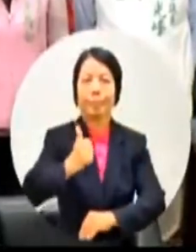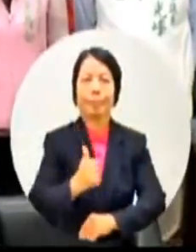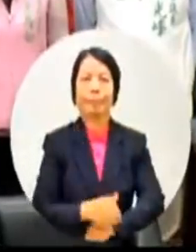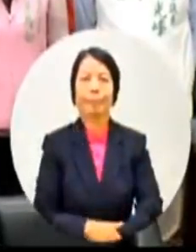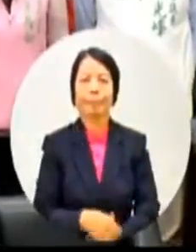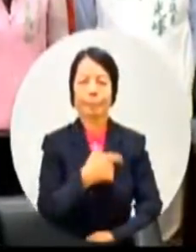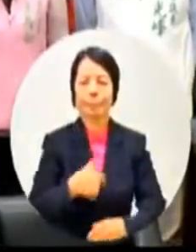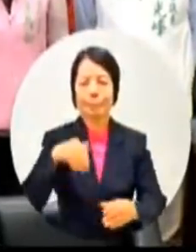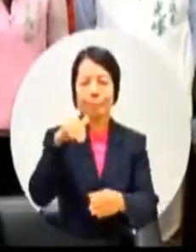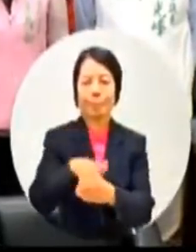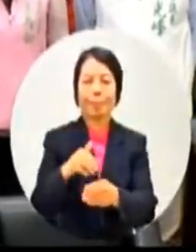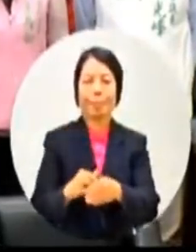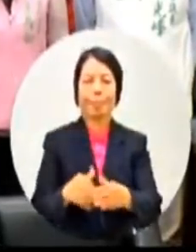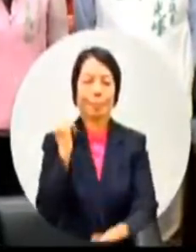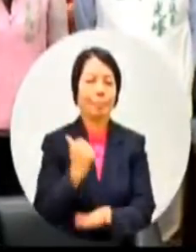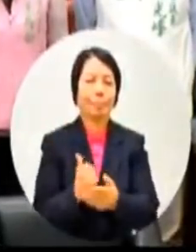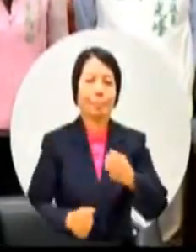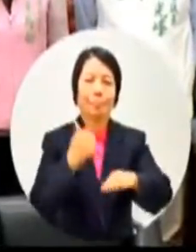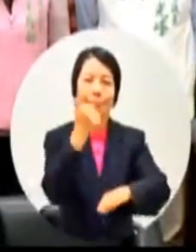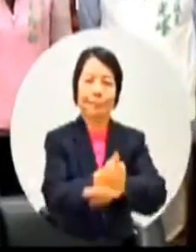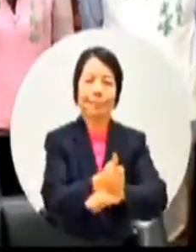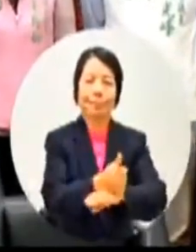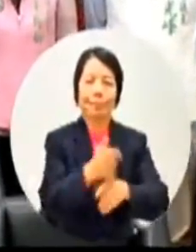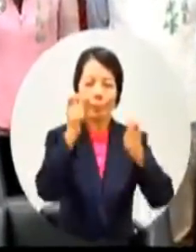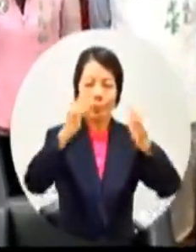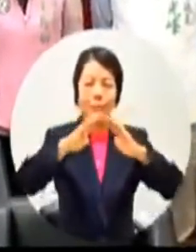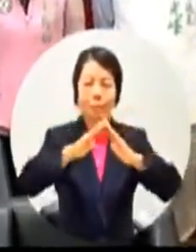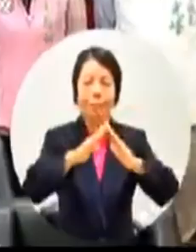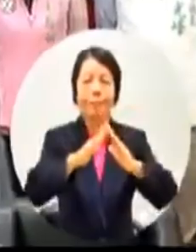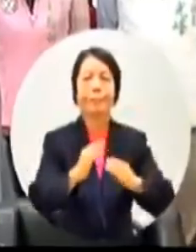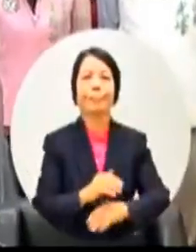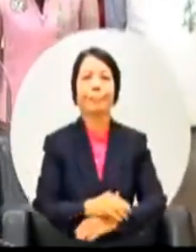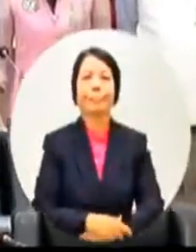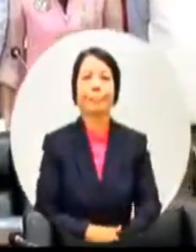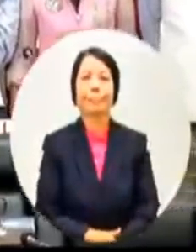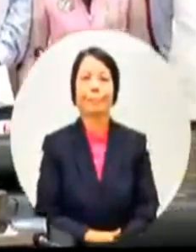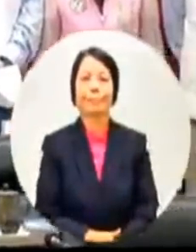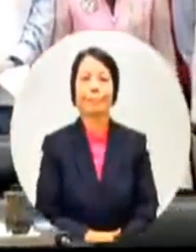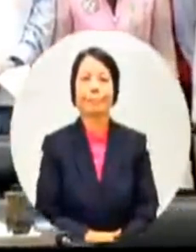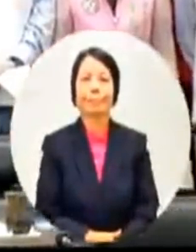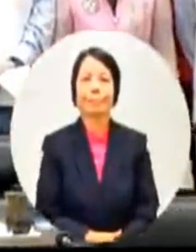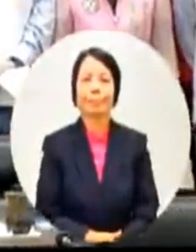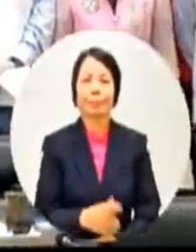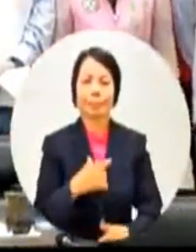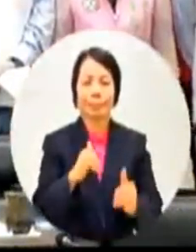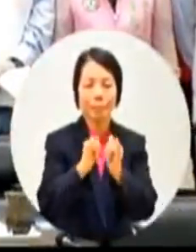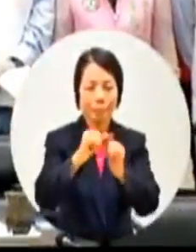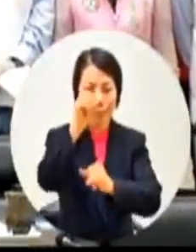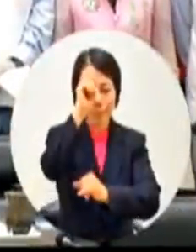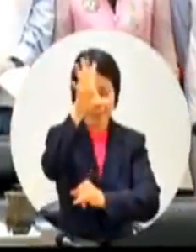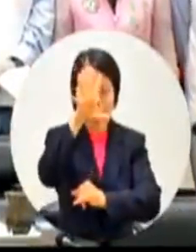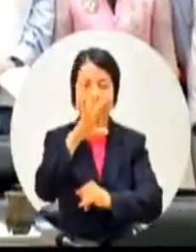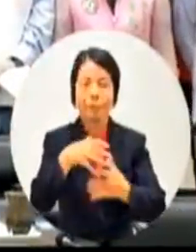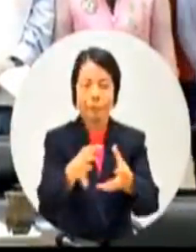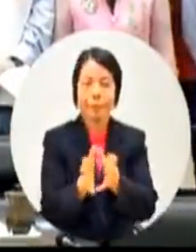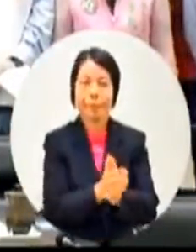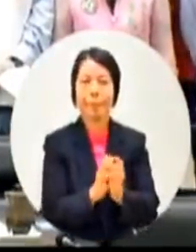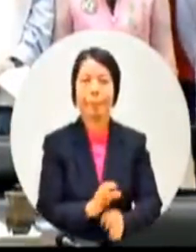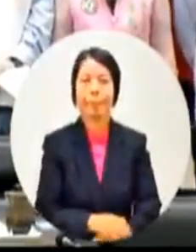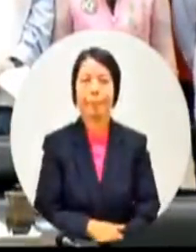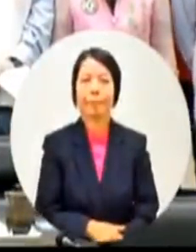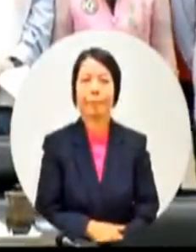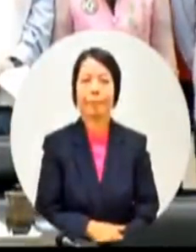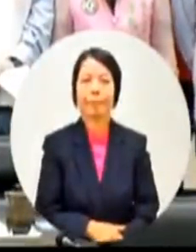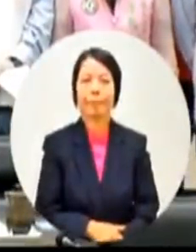长，再次的恭喜哈。那我想民进党团25席议员，未来一